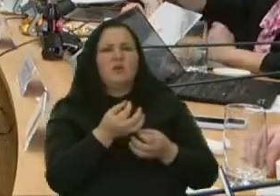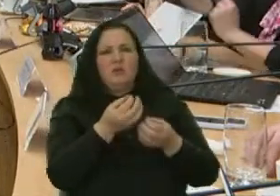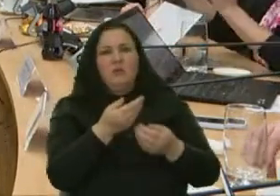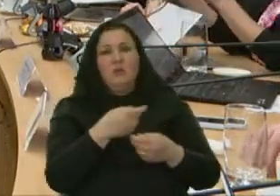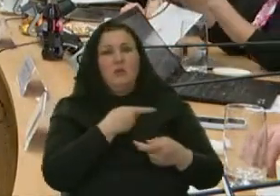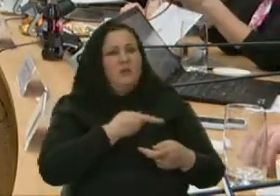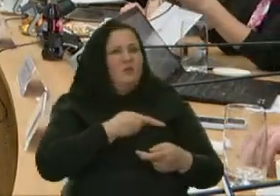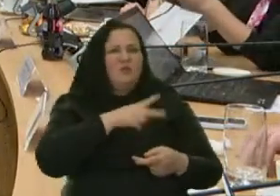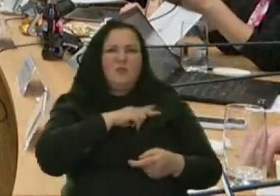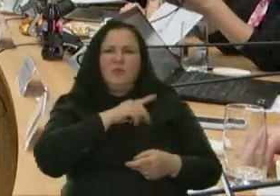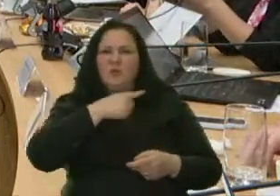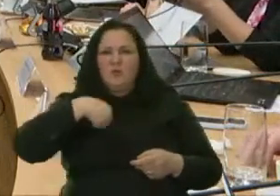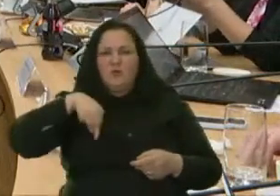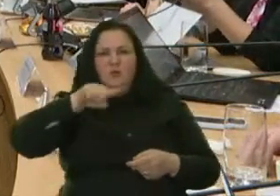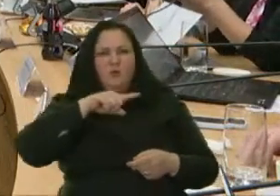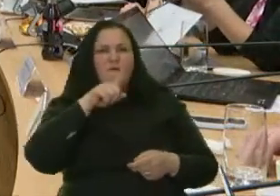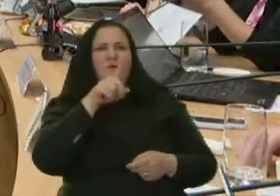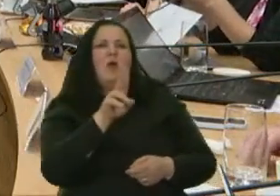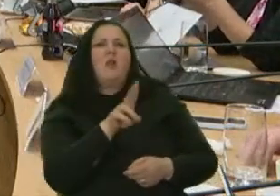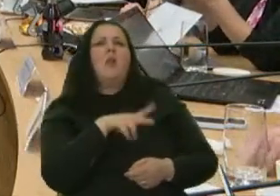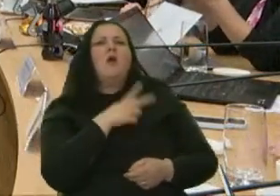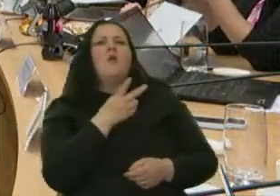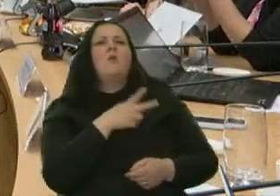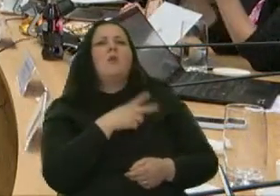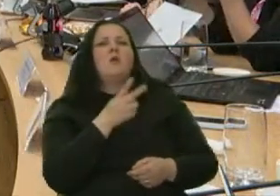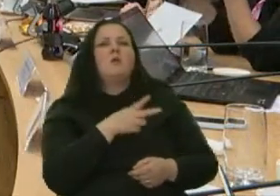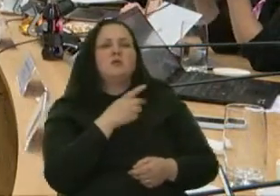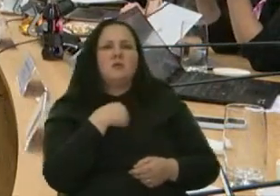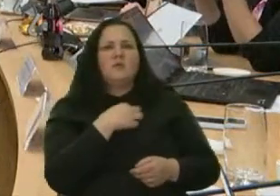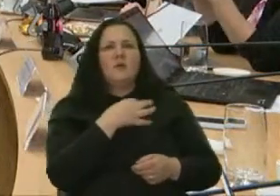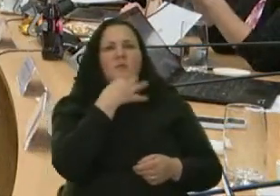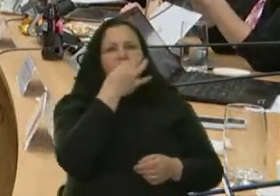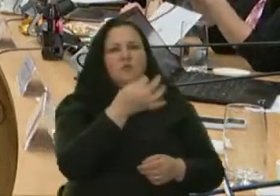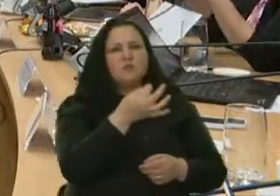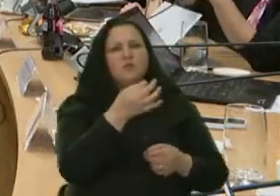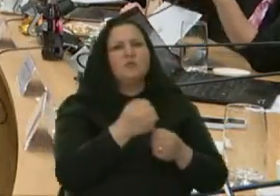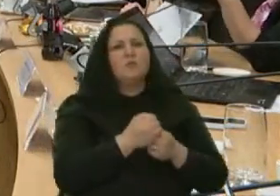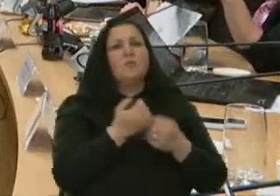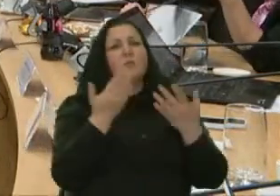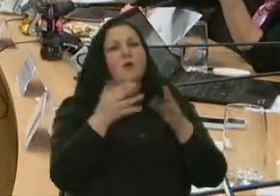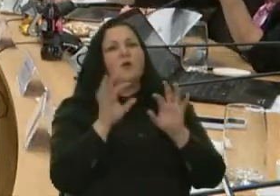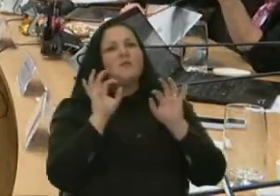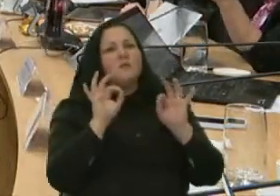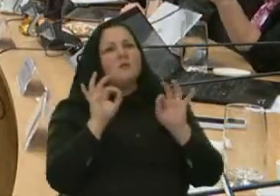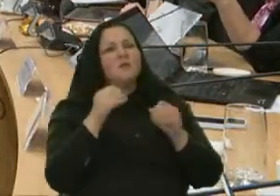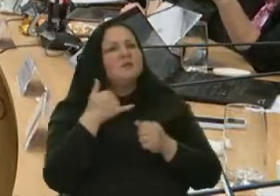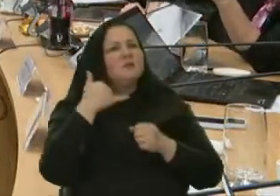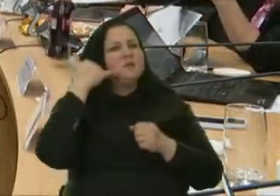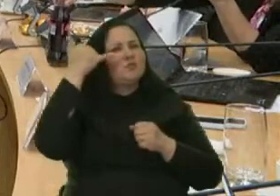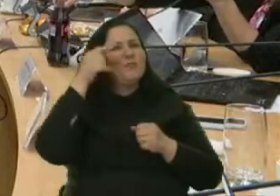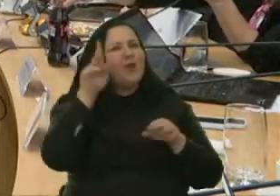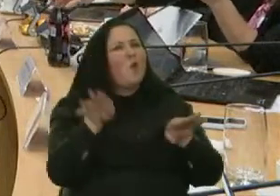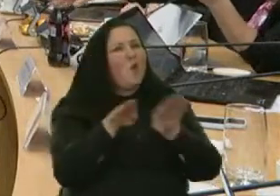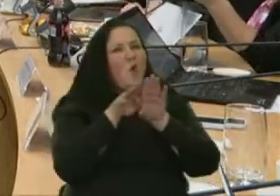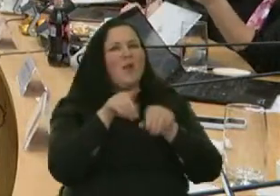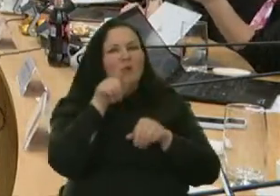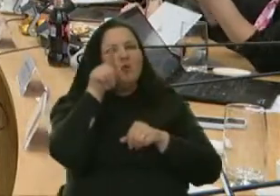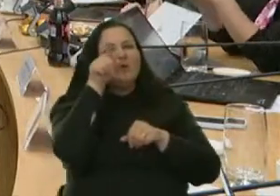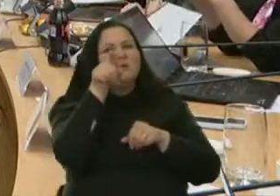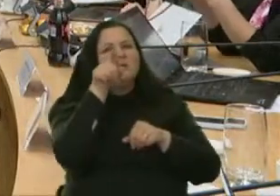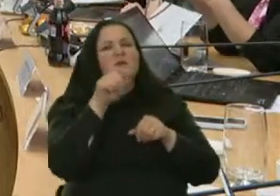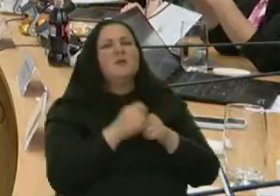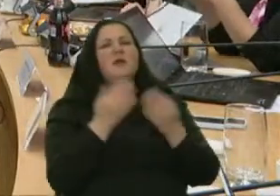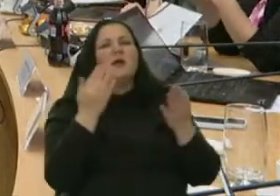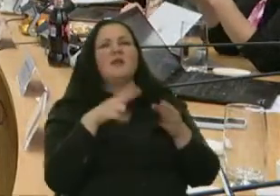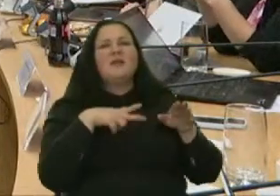tare sinc spun lăudat am spus am spus Păi poate că ar fi bine să l sunați pe colegul dumneavoastră de partid